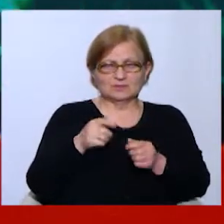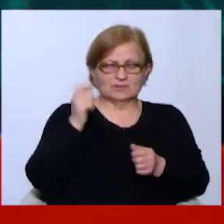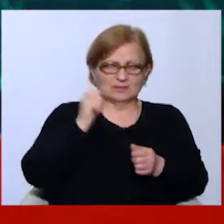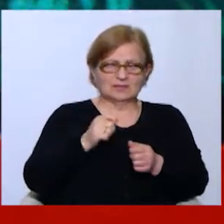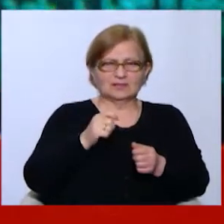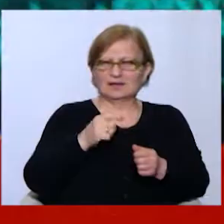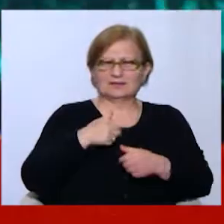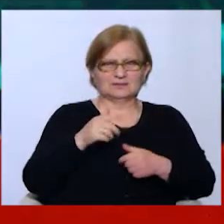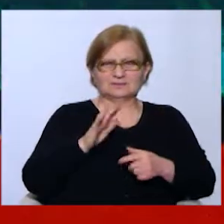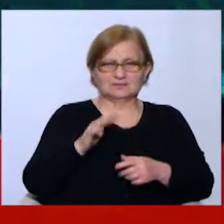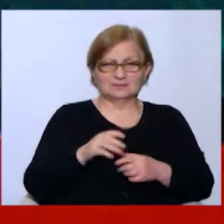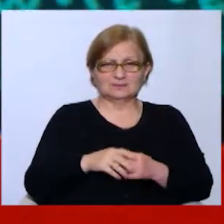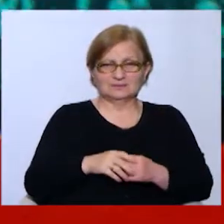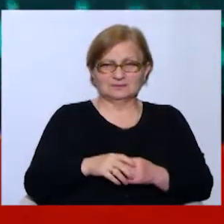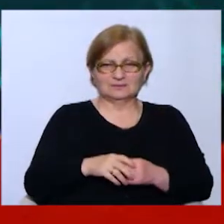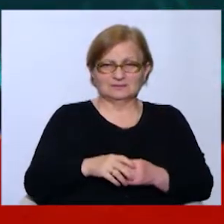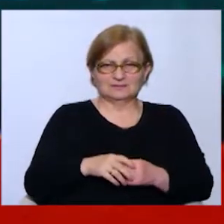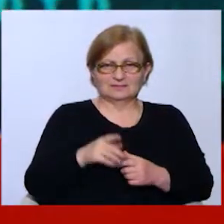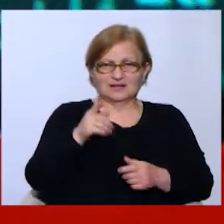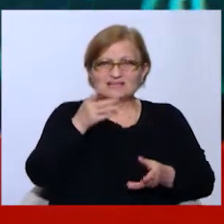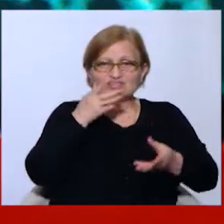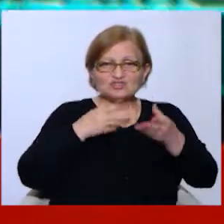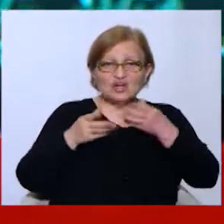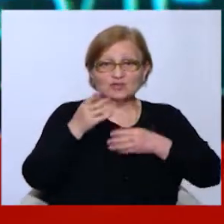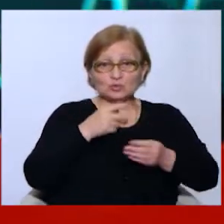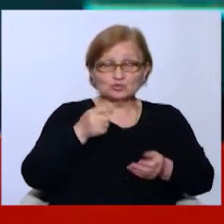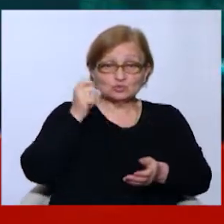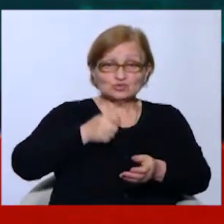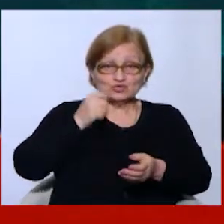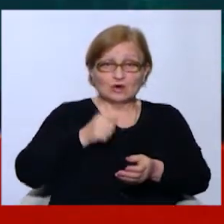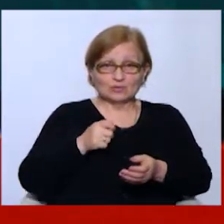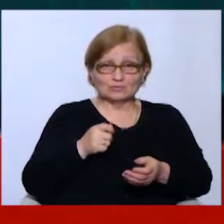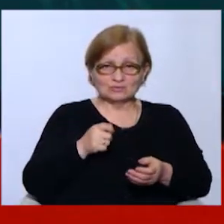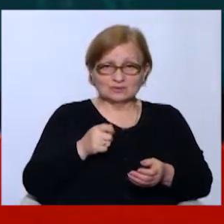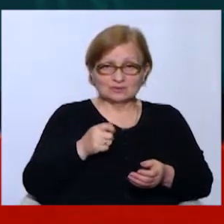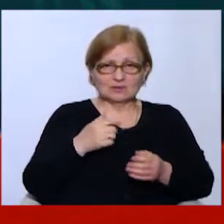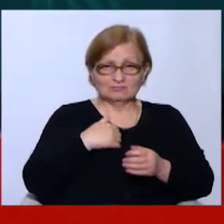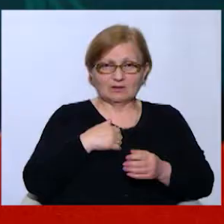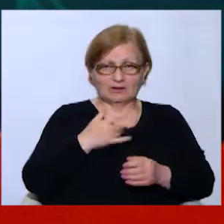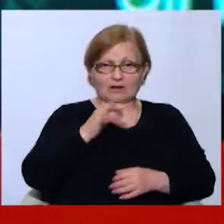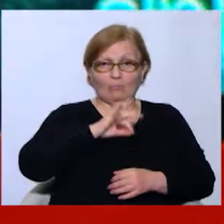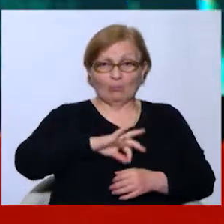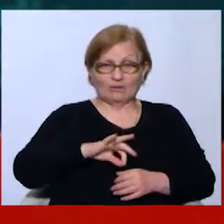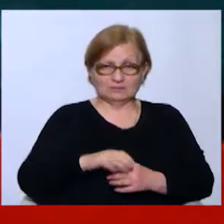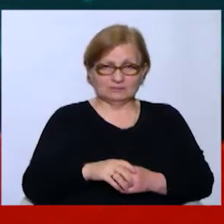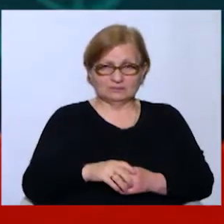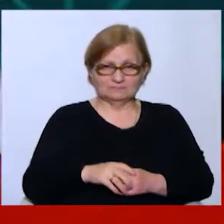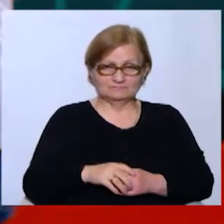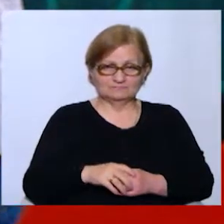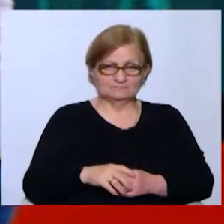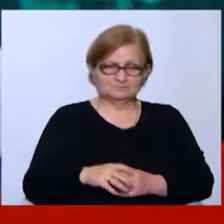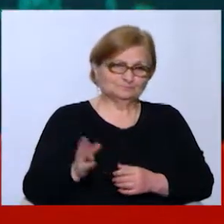არ გეტკინება. აი ეს ჯადოსნური ჩაქუჩი ახლა მე გამომადგება, მე მგონი. აბა